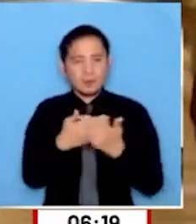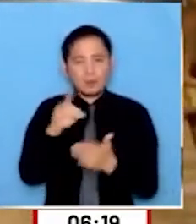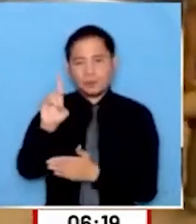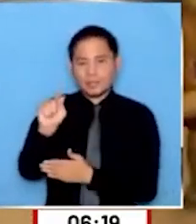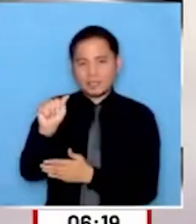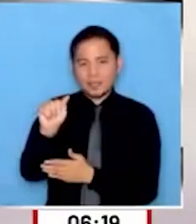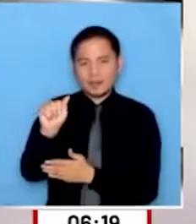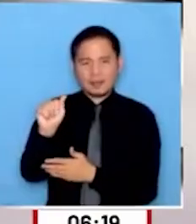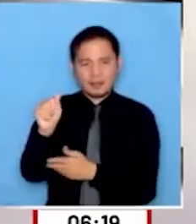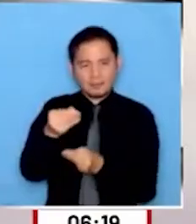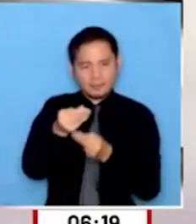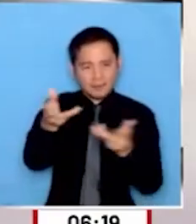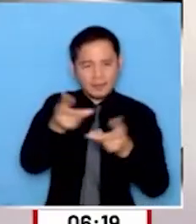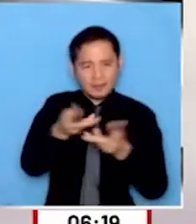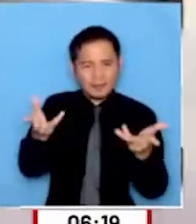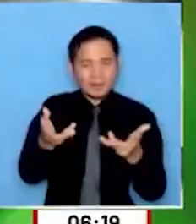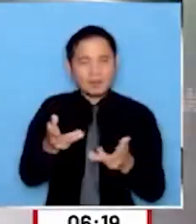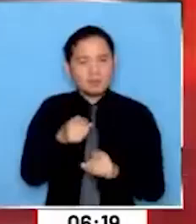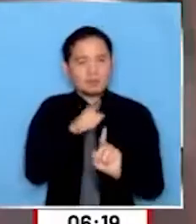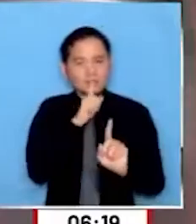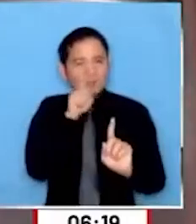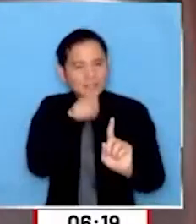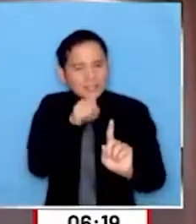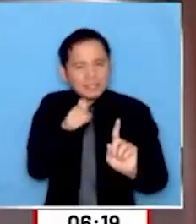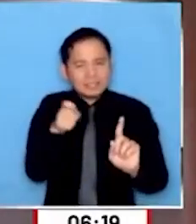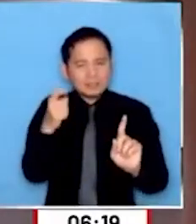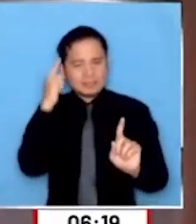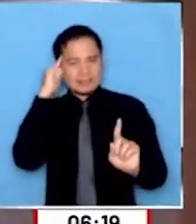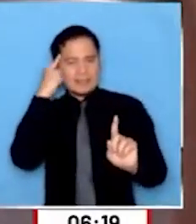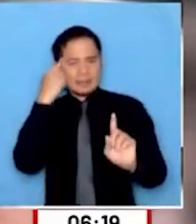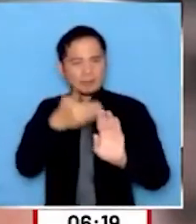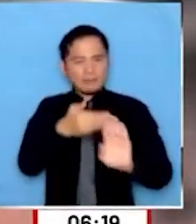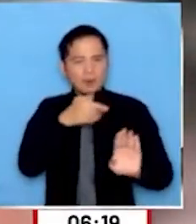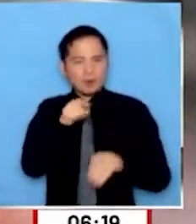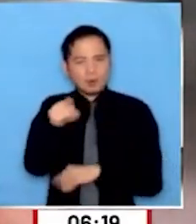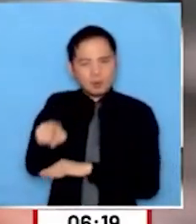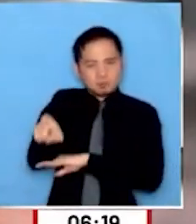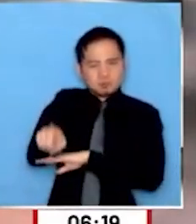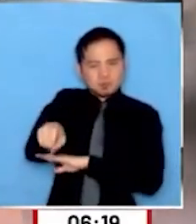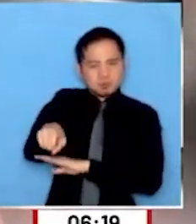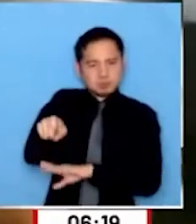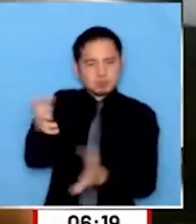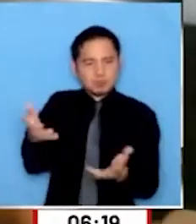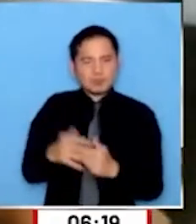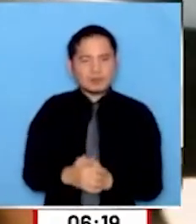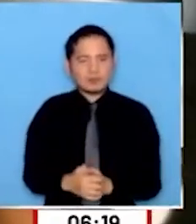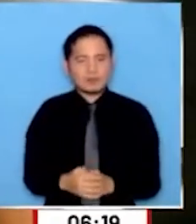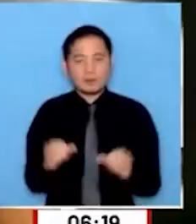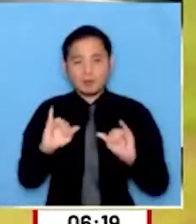binigay mo na rin eh. Think before you click talaga. Hindi lahat ng uso sinusunod, maging mapanuri sa mga application